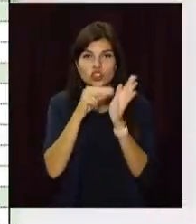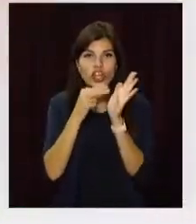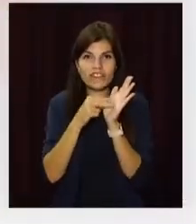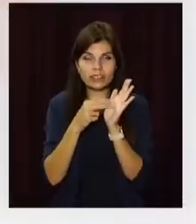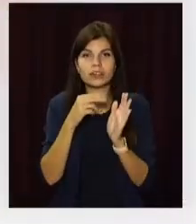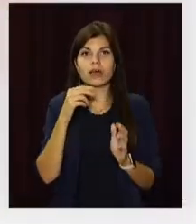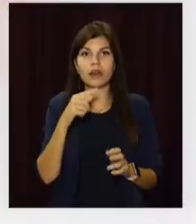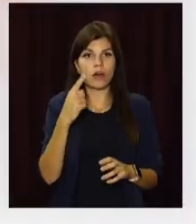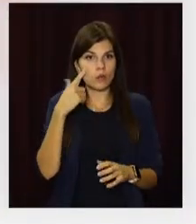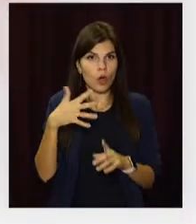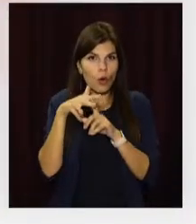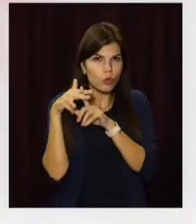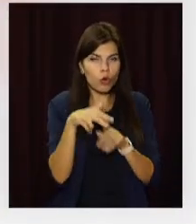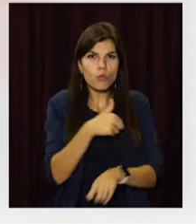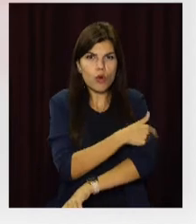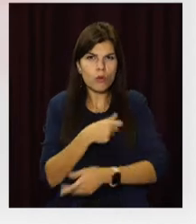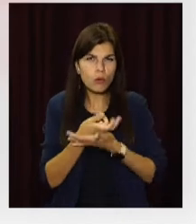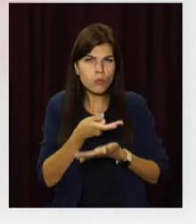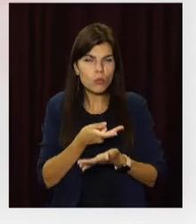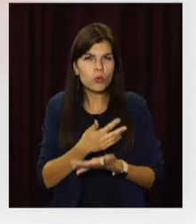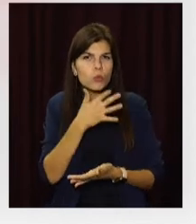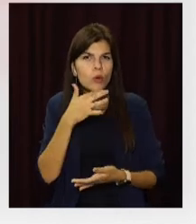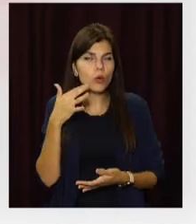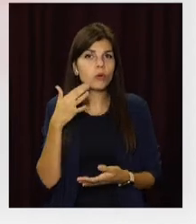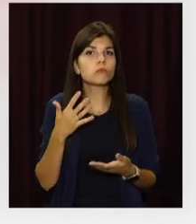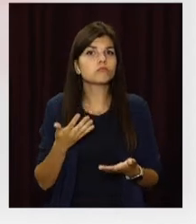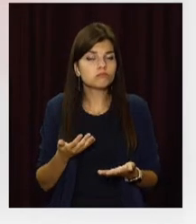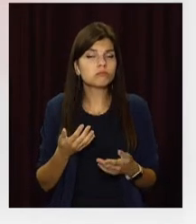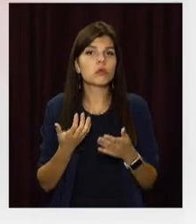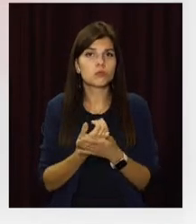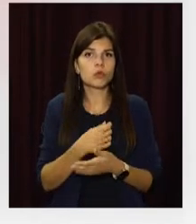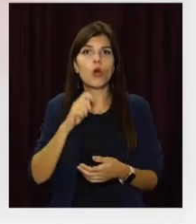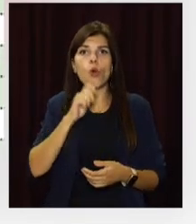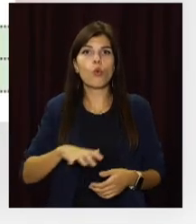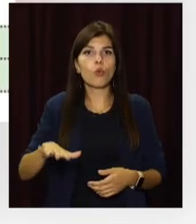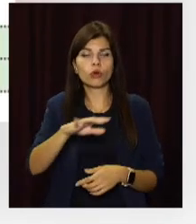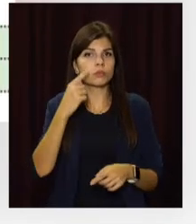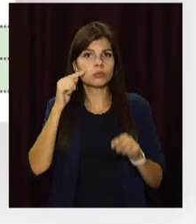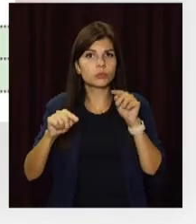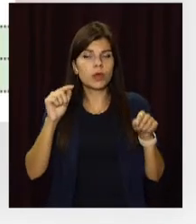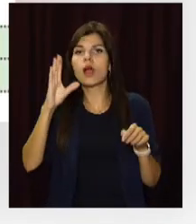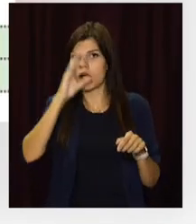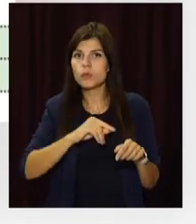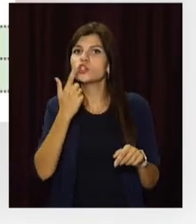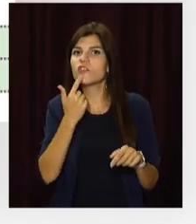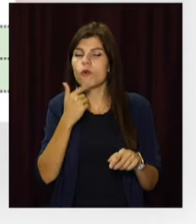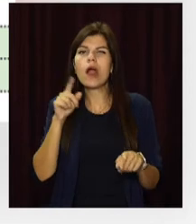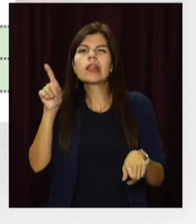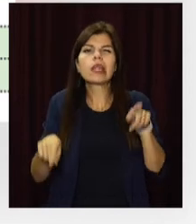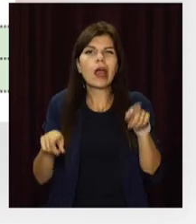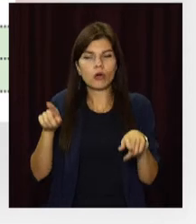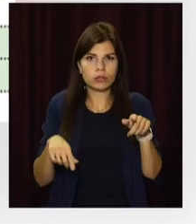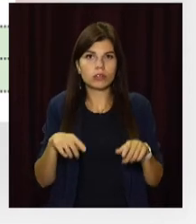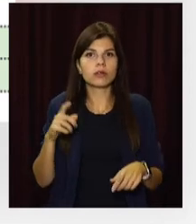область – лідер за рівнем завантаженості лікарняних ліжок з киснем. Тож країну чекає й червоний рівень карантину, зазначає